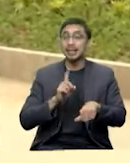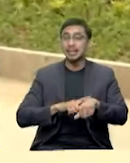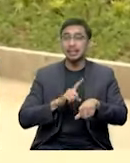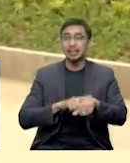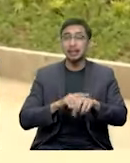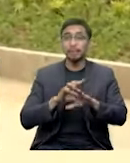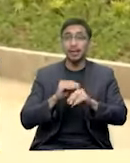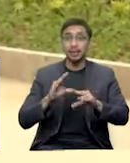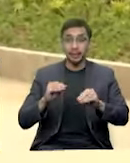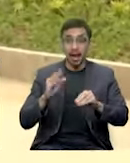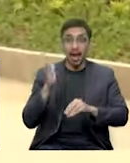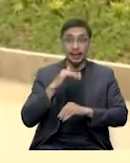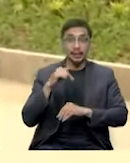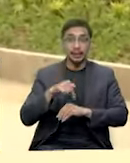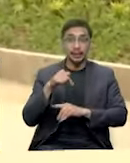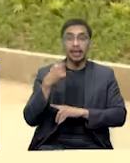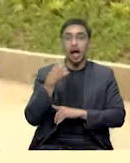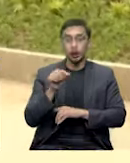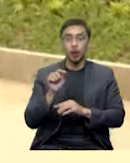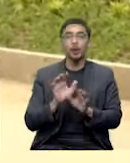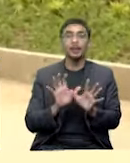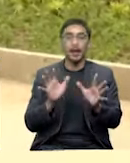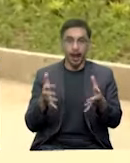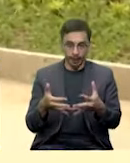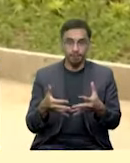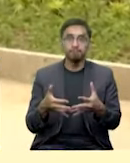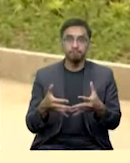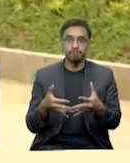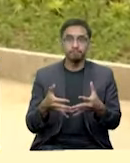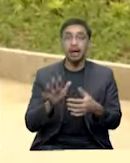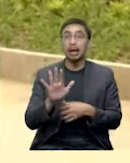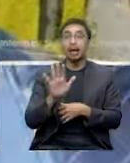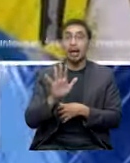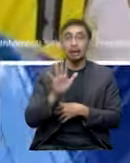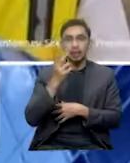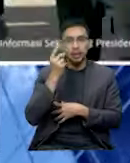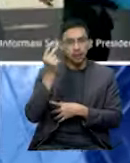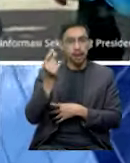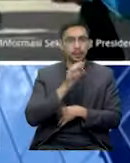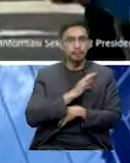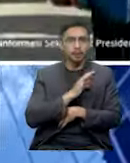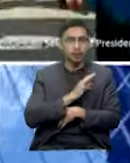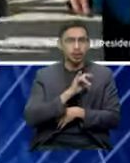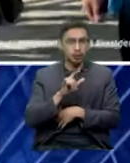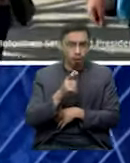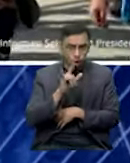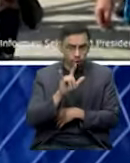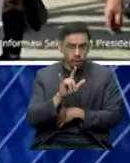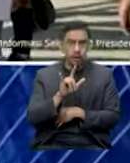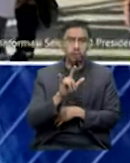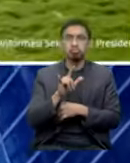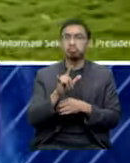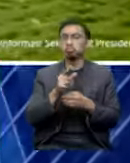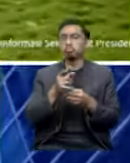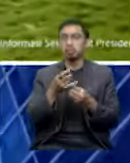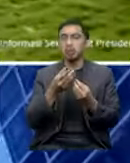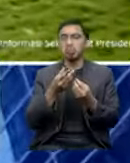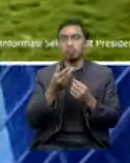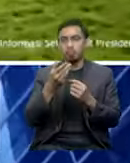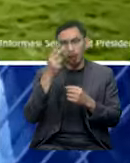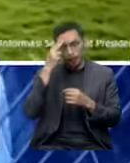selama berkantor di Ibu Kota Nusantara, rencananya nanti Presiden Joko Widodo akan bertemu dengan jajaran pimpinan dari TNI dan